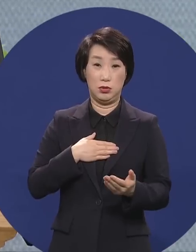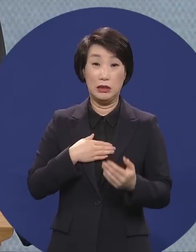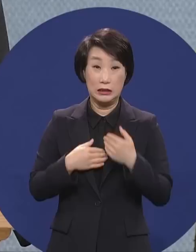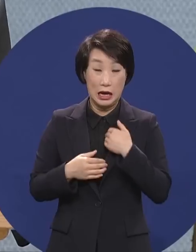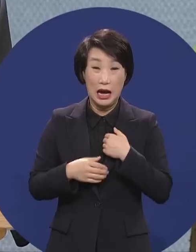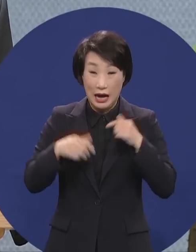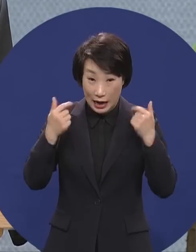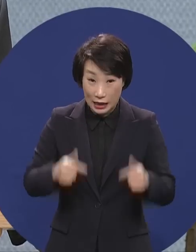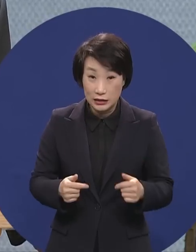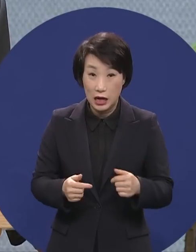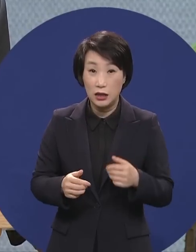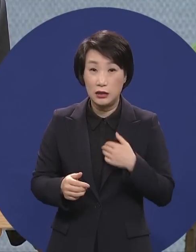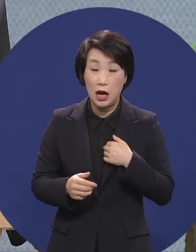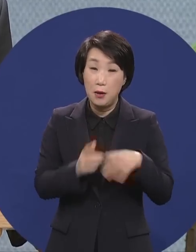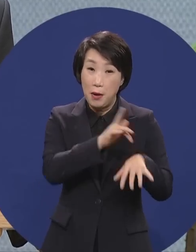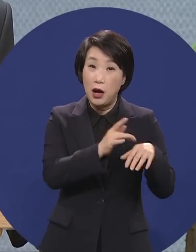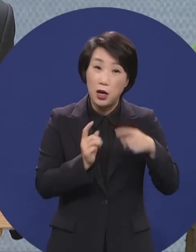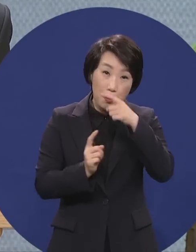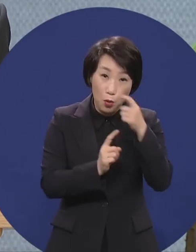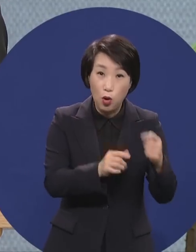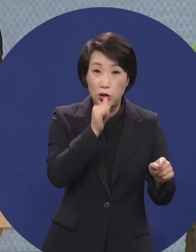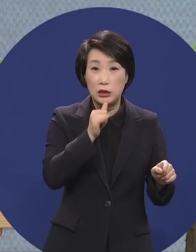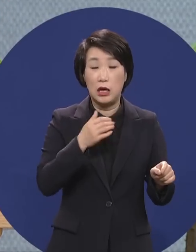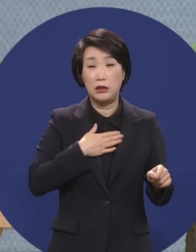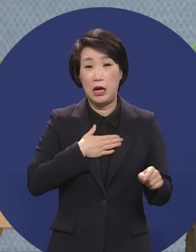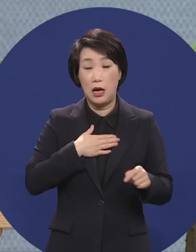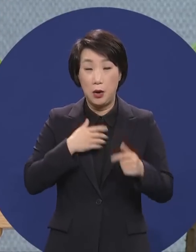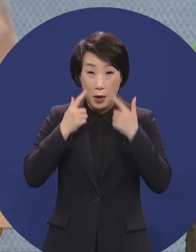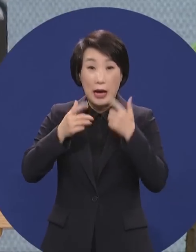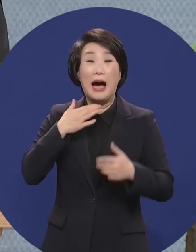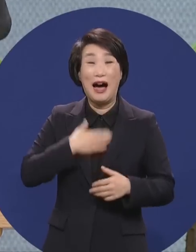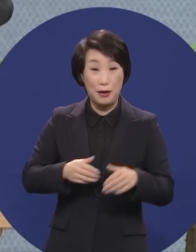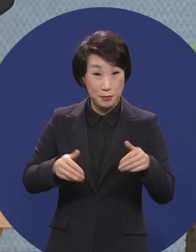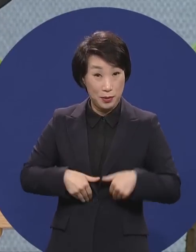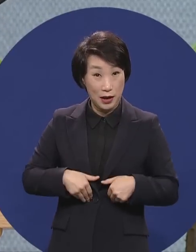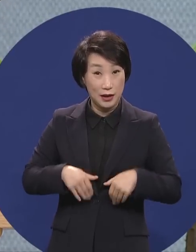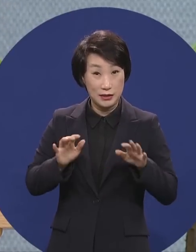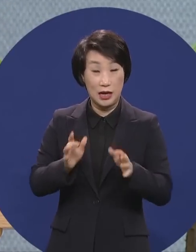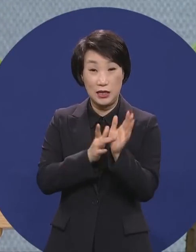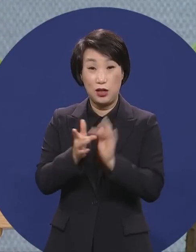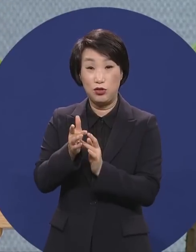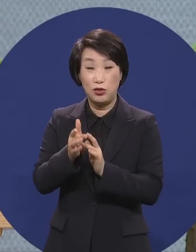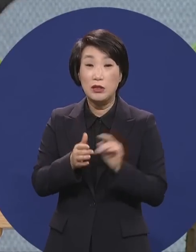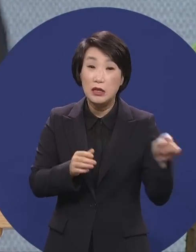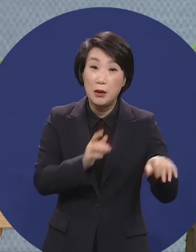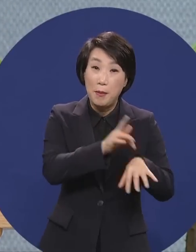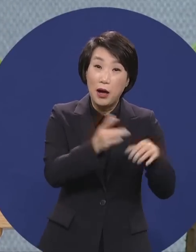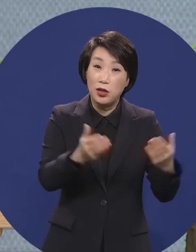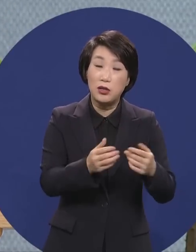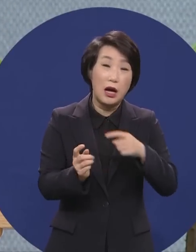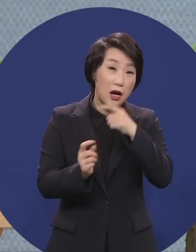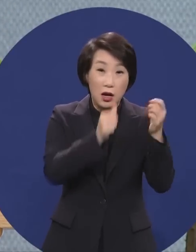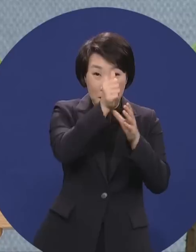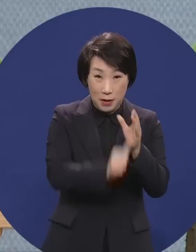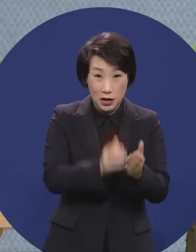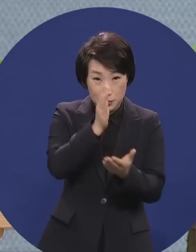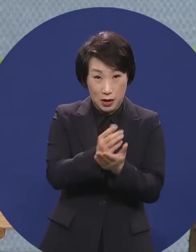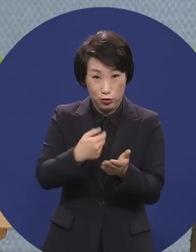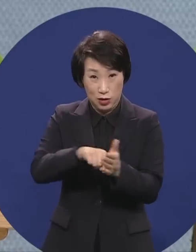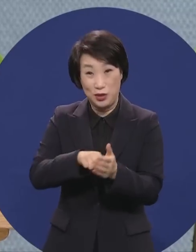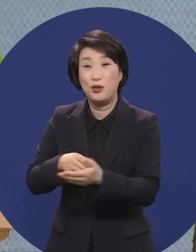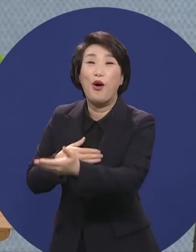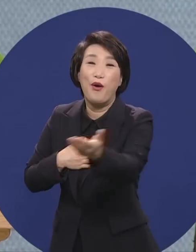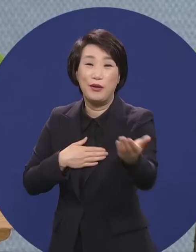내게 언제나 도달해 있음을 우리는 깊이 깨달으며, 그래서 예수님이 그것들에게 당하지 않기 위해서 너희는 내